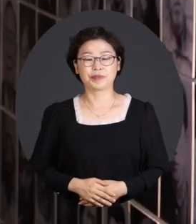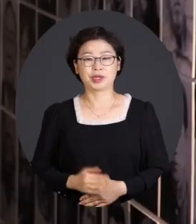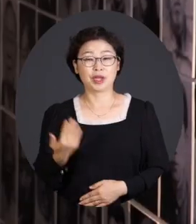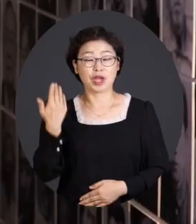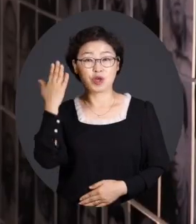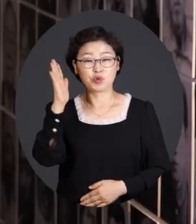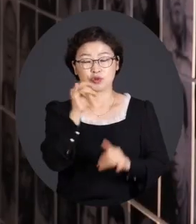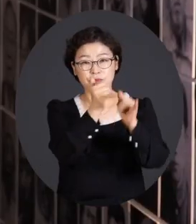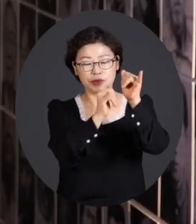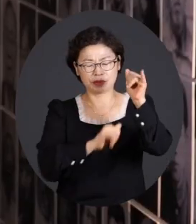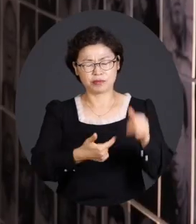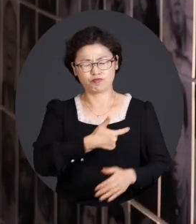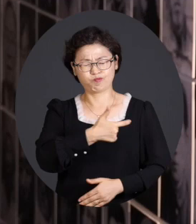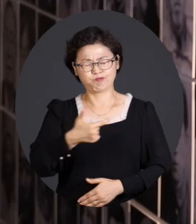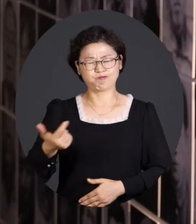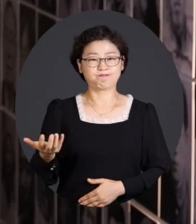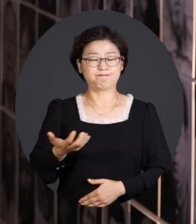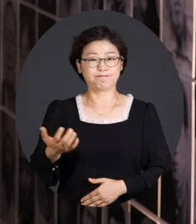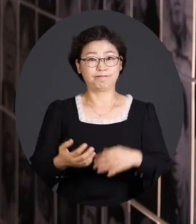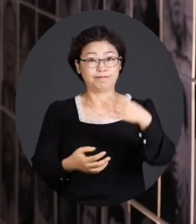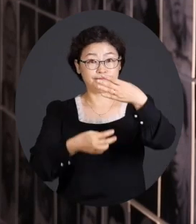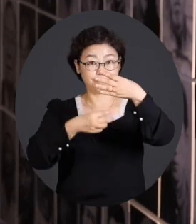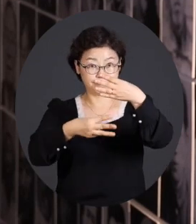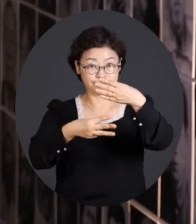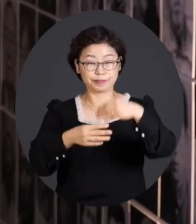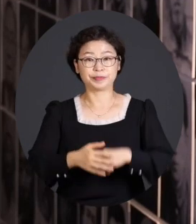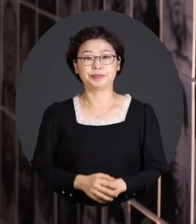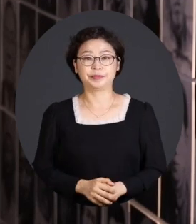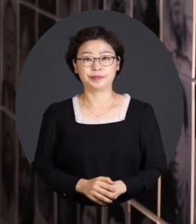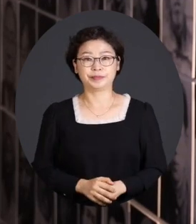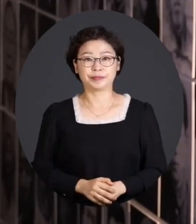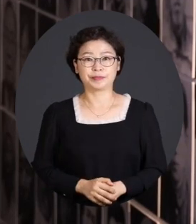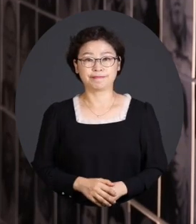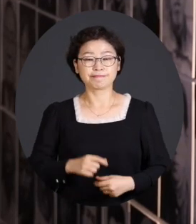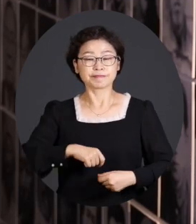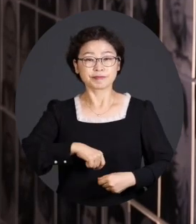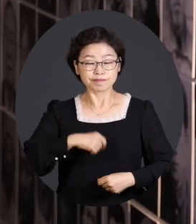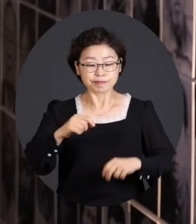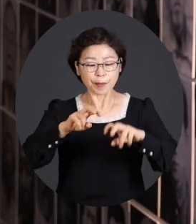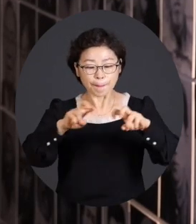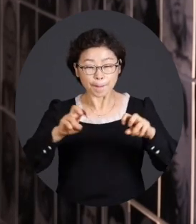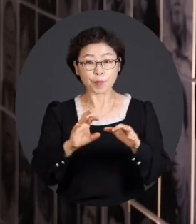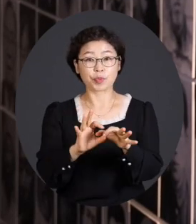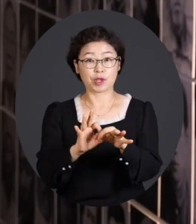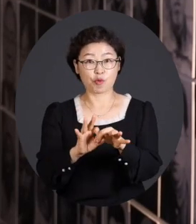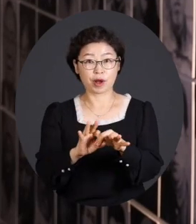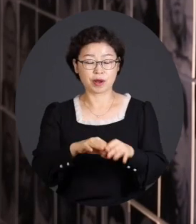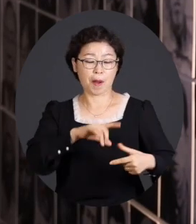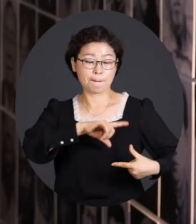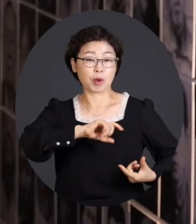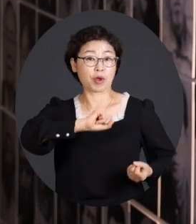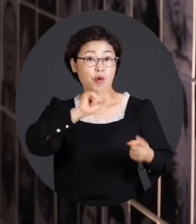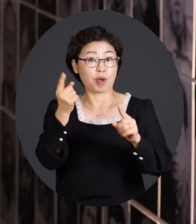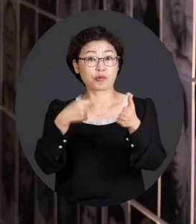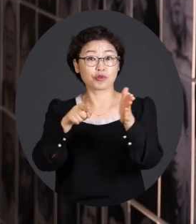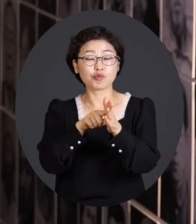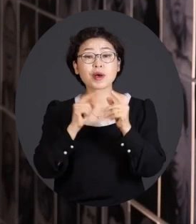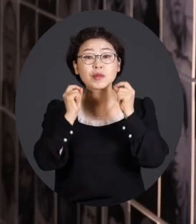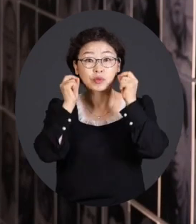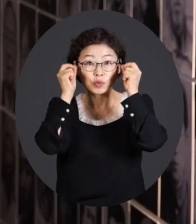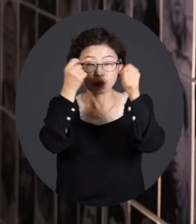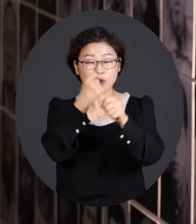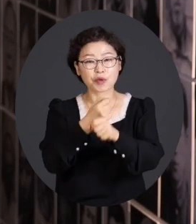현대사의 크나큰 아픔, 사삼. 진정한 진상규명과 명예회복을 위한 노력이 이어져